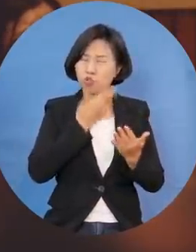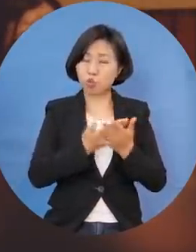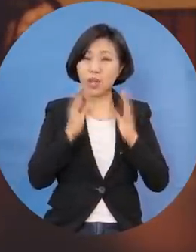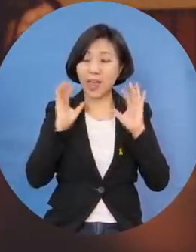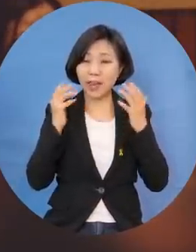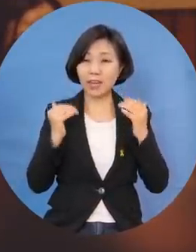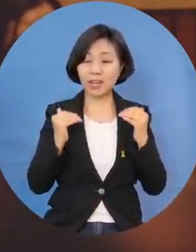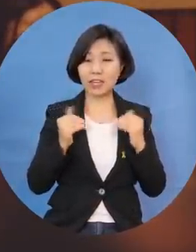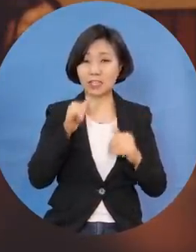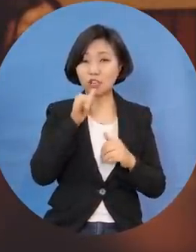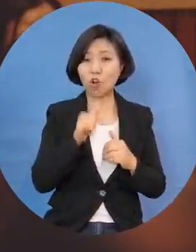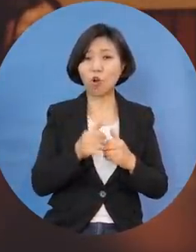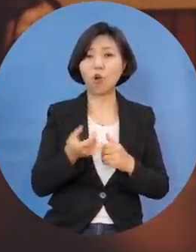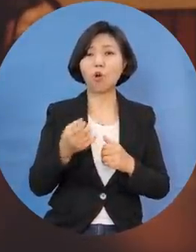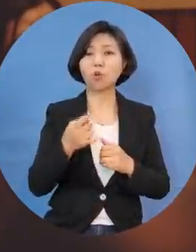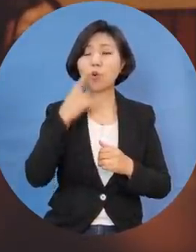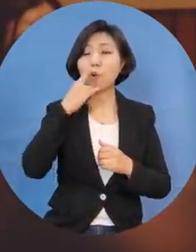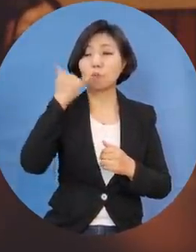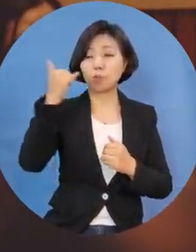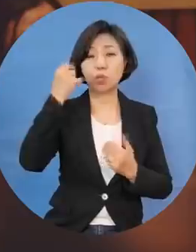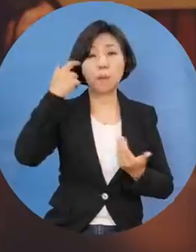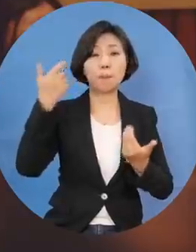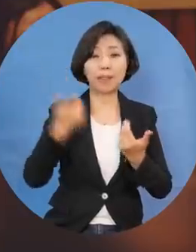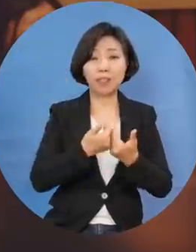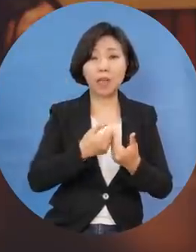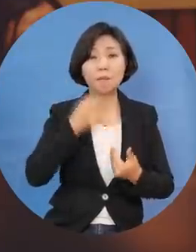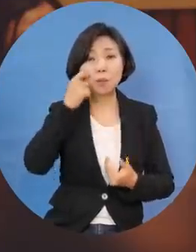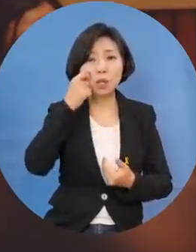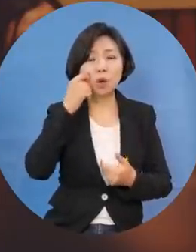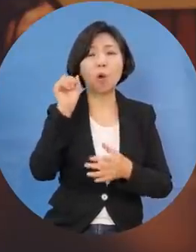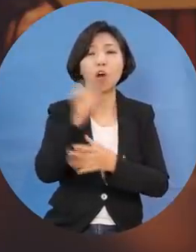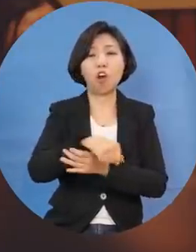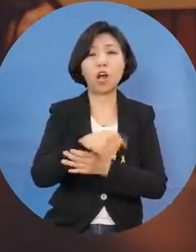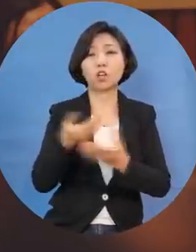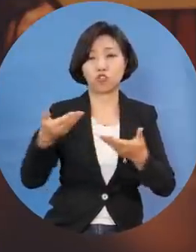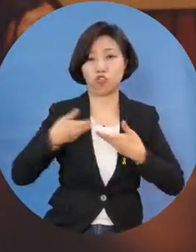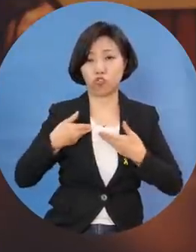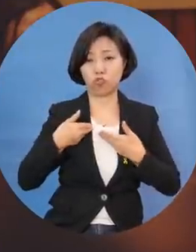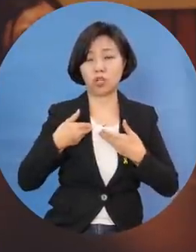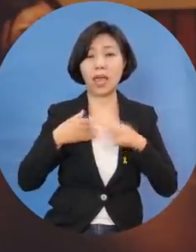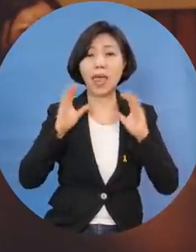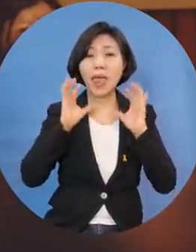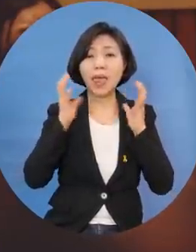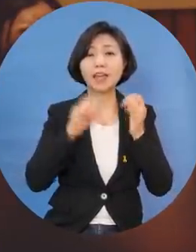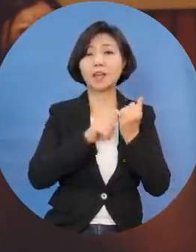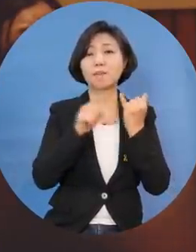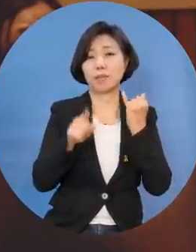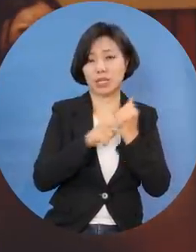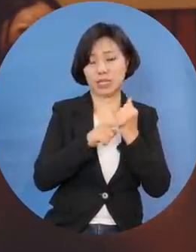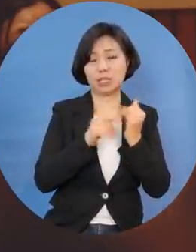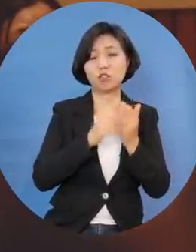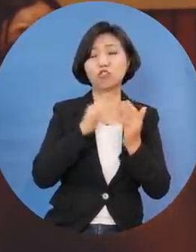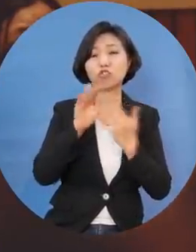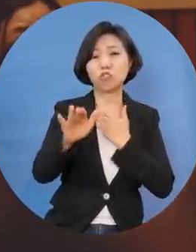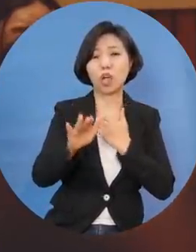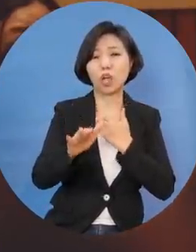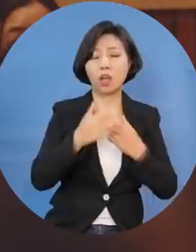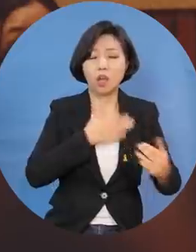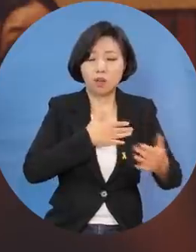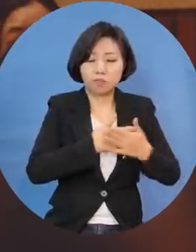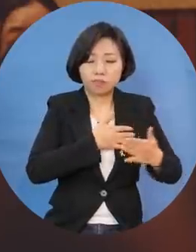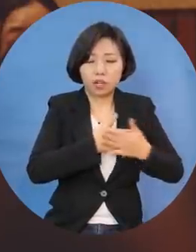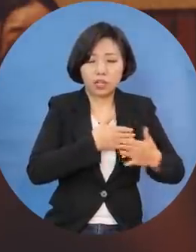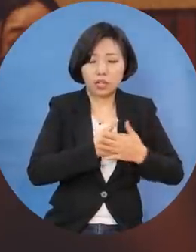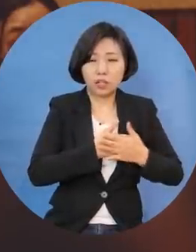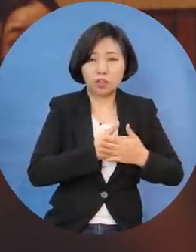아기가 자라고 있고 부모님도 더는 반대하지 못하고 승낙을 하셨습니다. 아기가 생기면서 알게